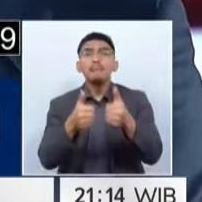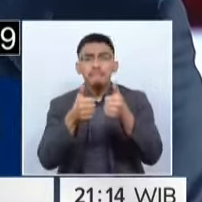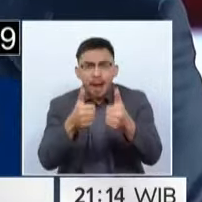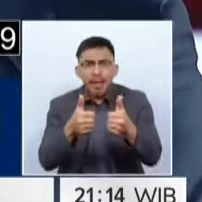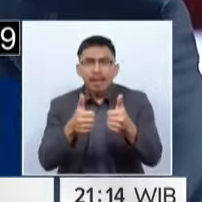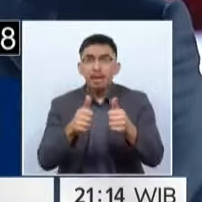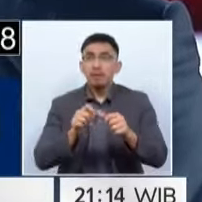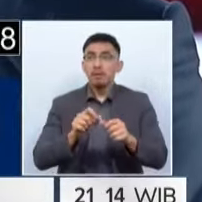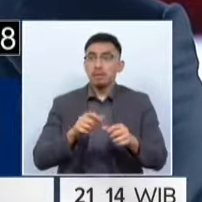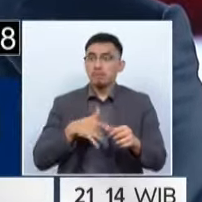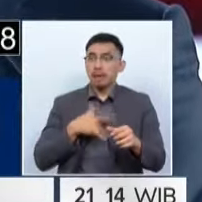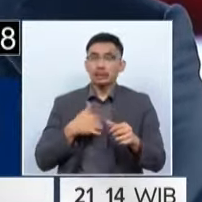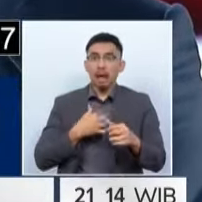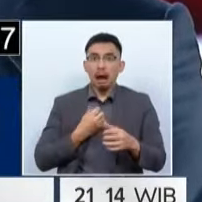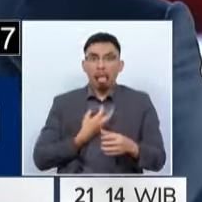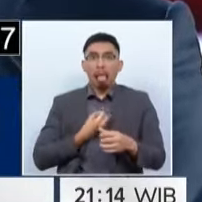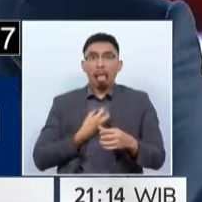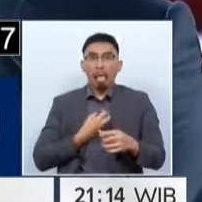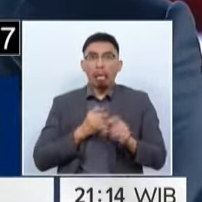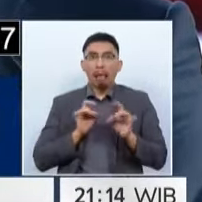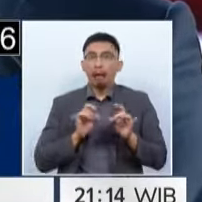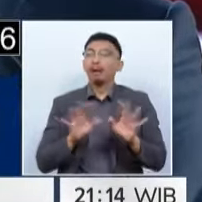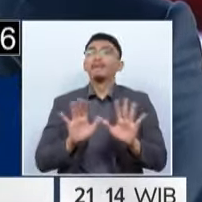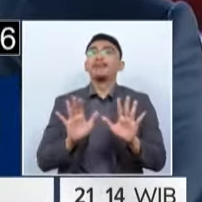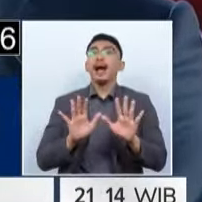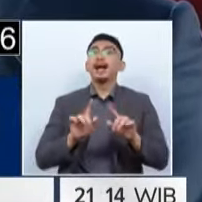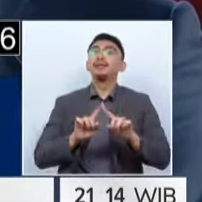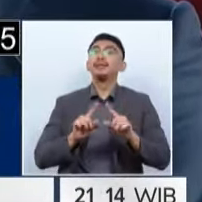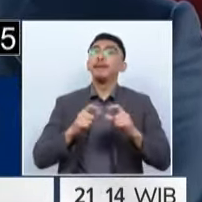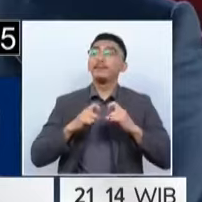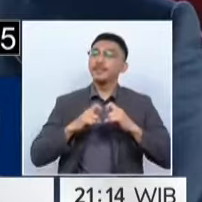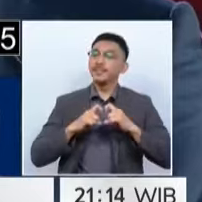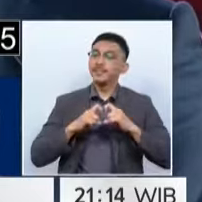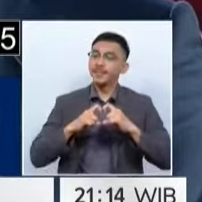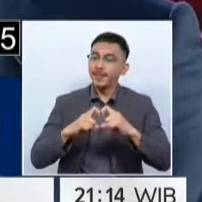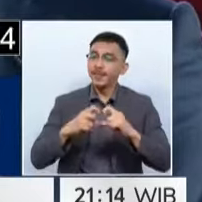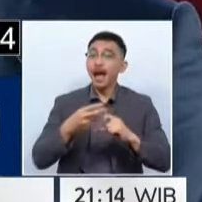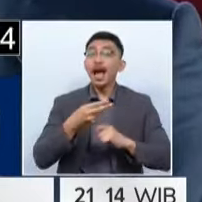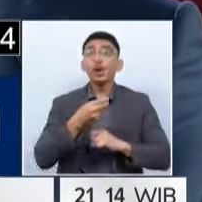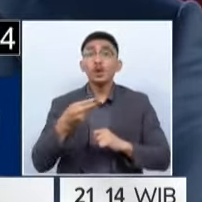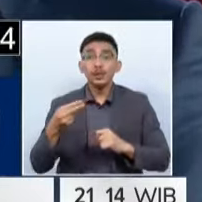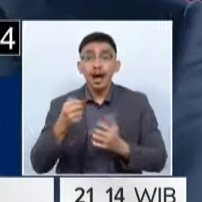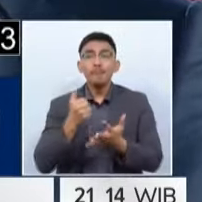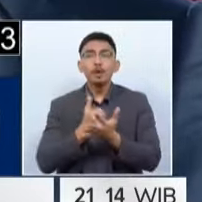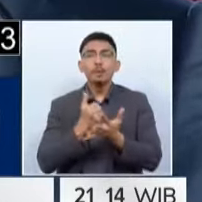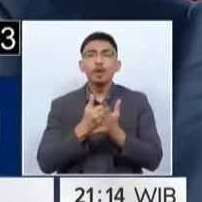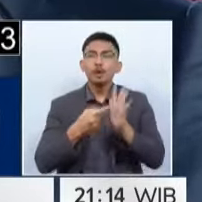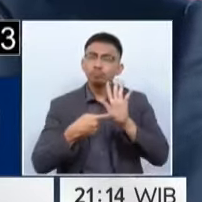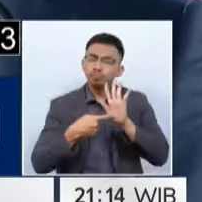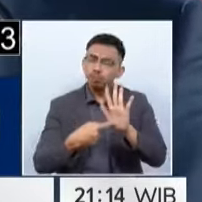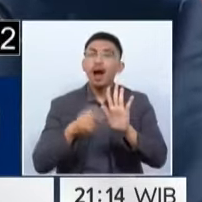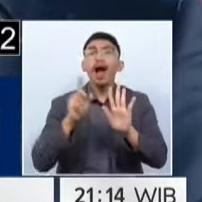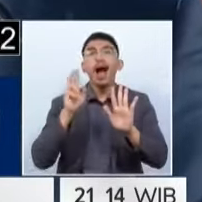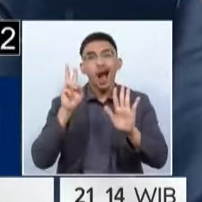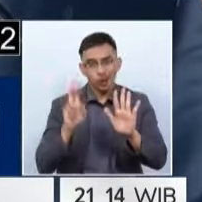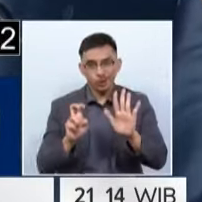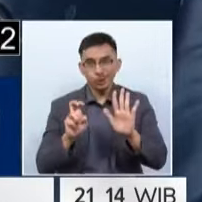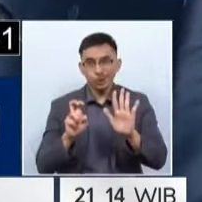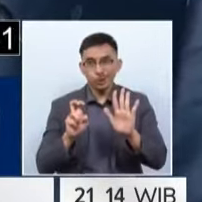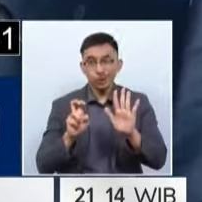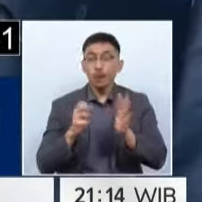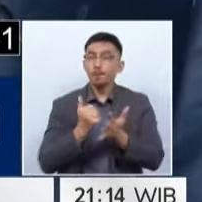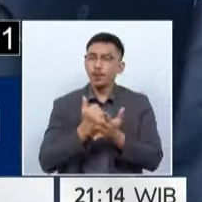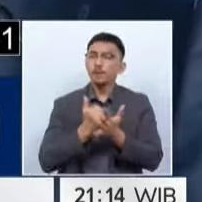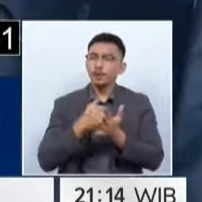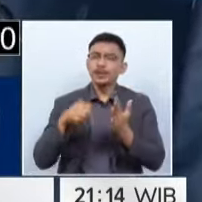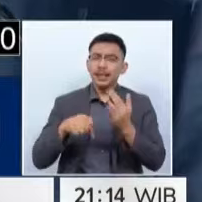adalah Bagaimana rasa cinta tanah air Ini mesti kita wujudkan agar kemudian kita betul-betul bisa menjadi negara